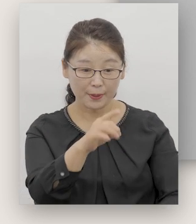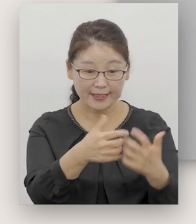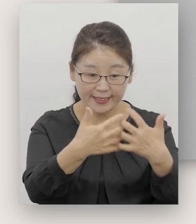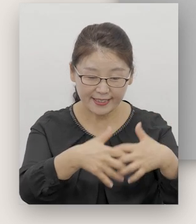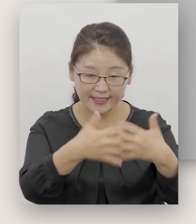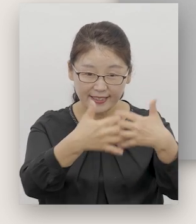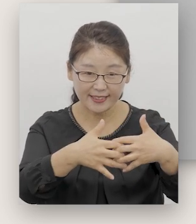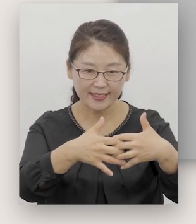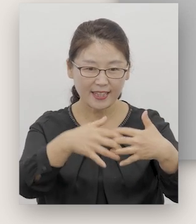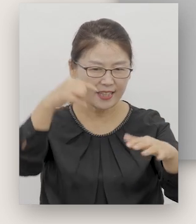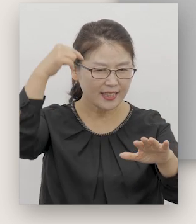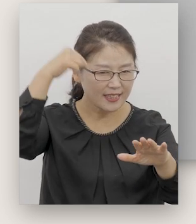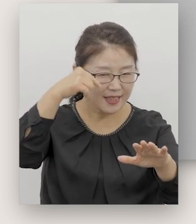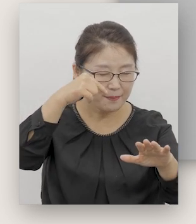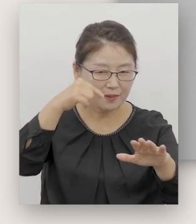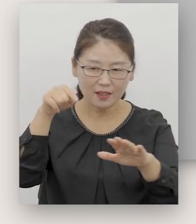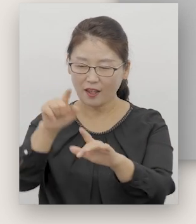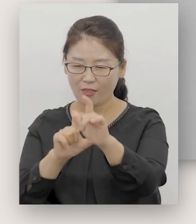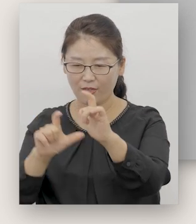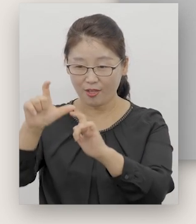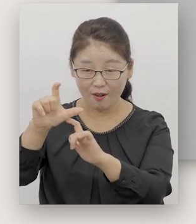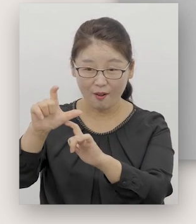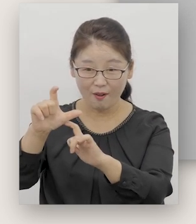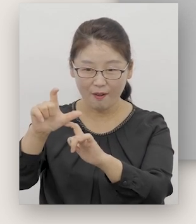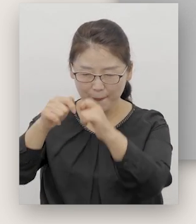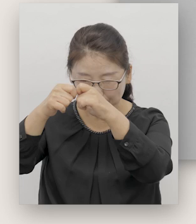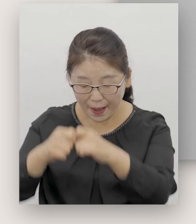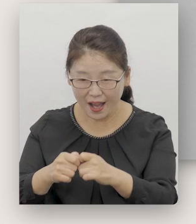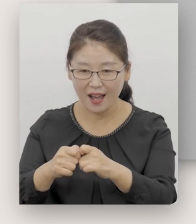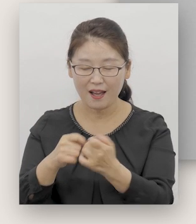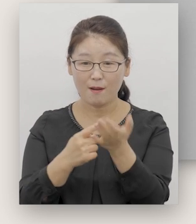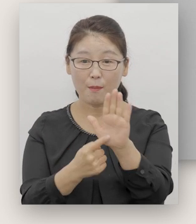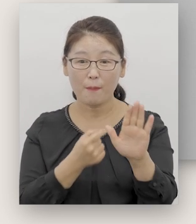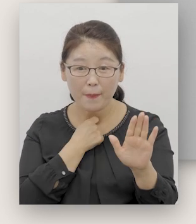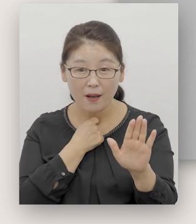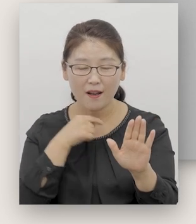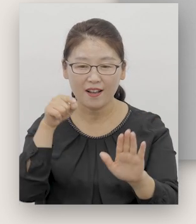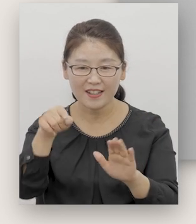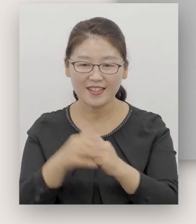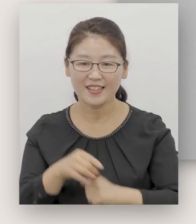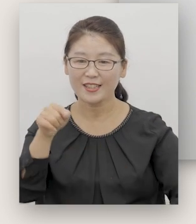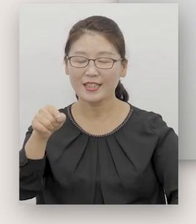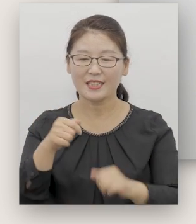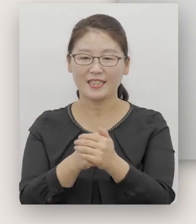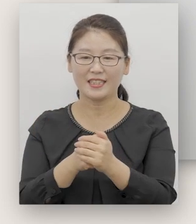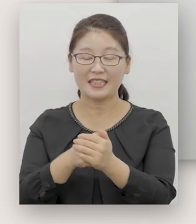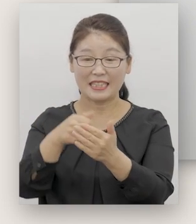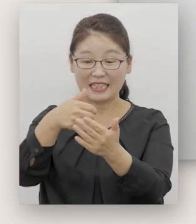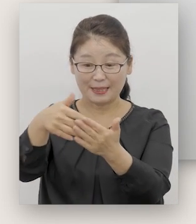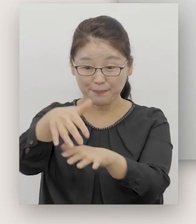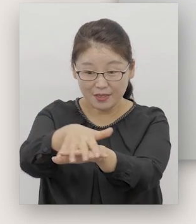위해서 직선을 표현하기 위해서 캔버스 자체를 꿰매기에 이릅니다. 그래서 실로 꿰매는데요.